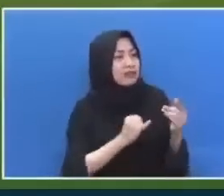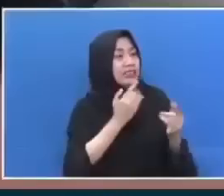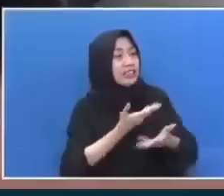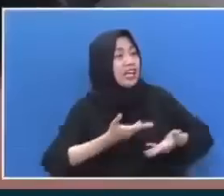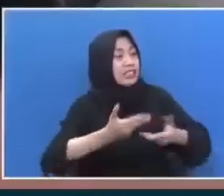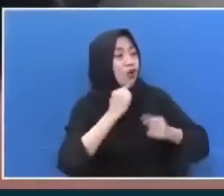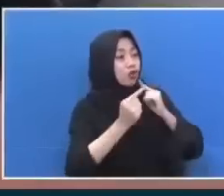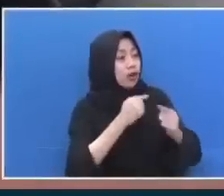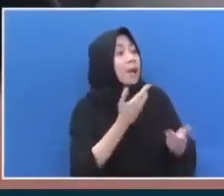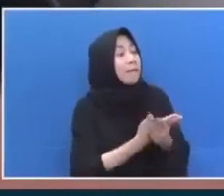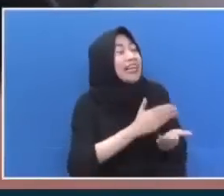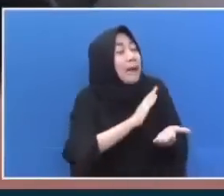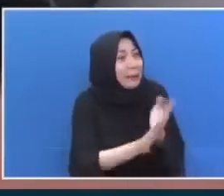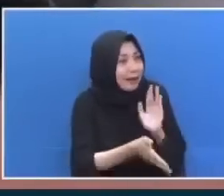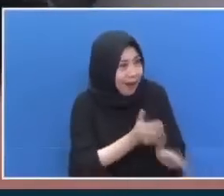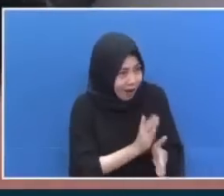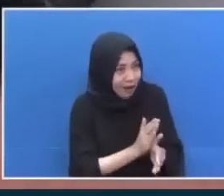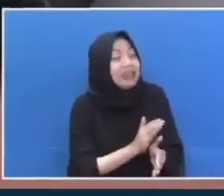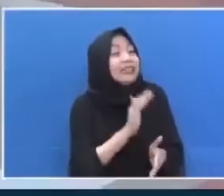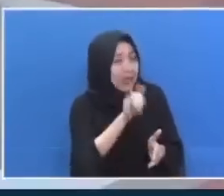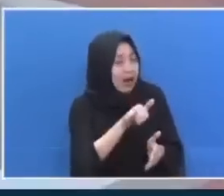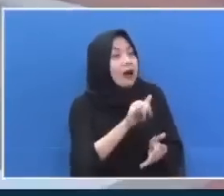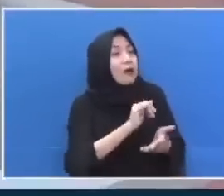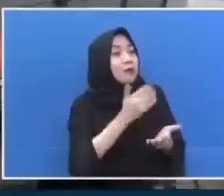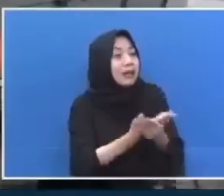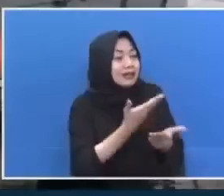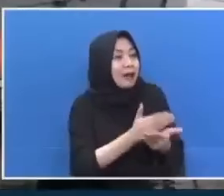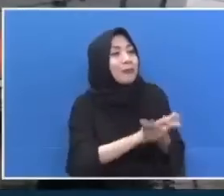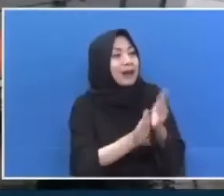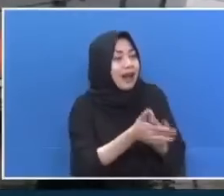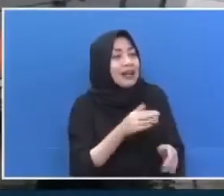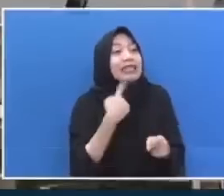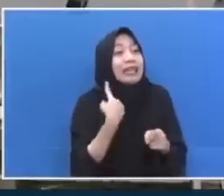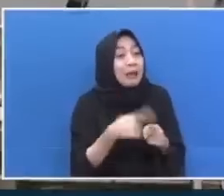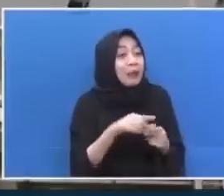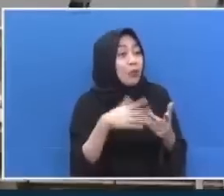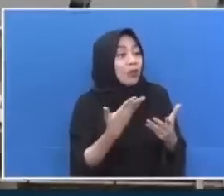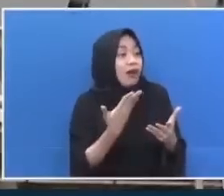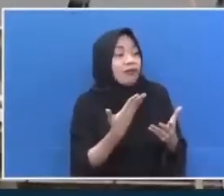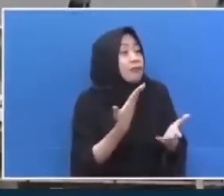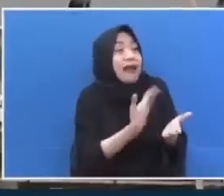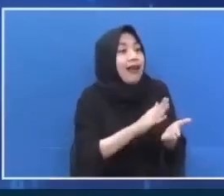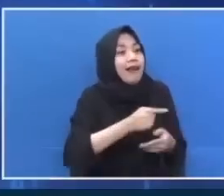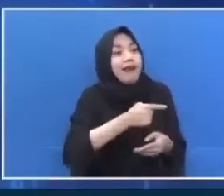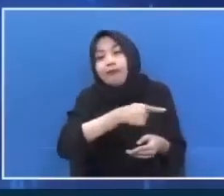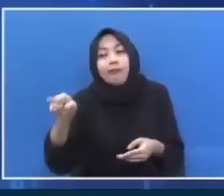konsultasi. Namun Buruh Happold menegaskan Jakarta Konsultindo menunjuk pihak lain untuk mendesain